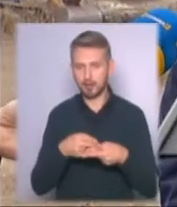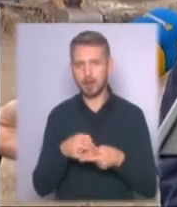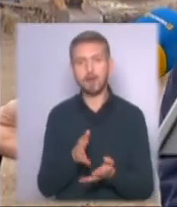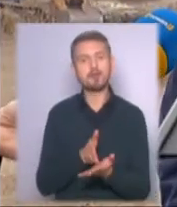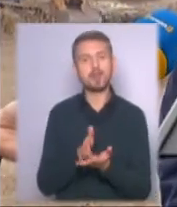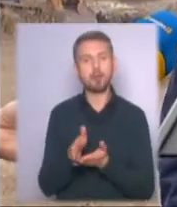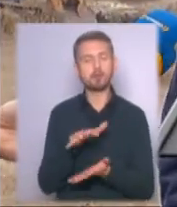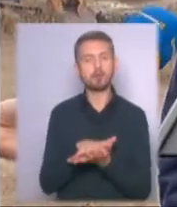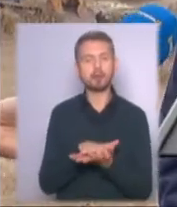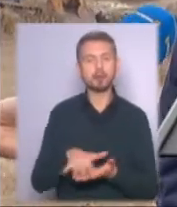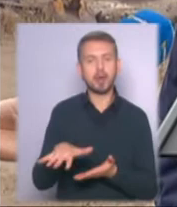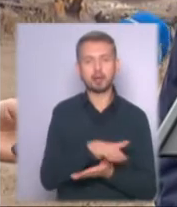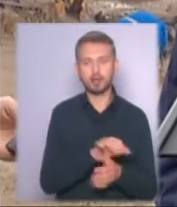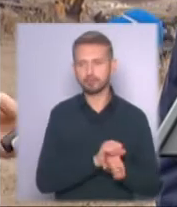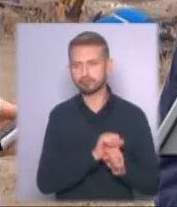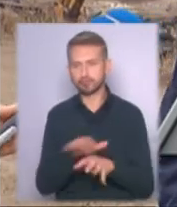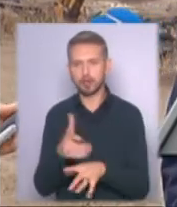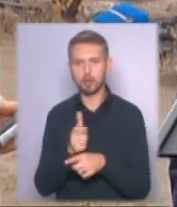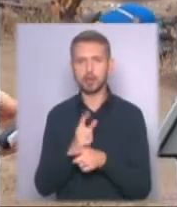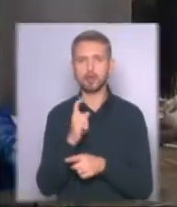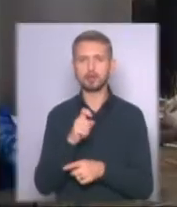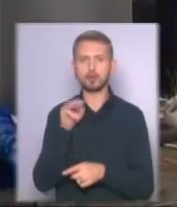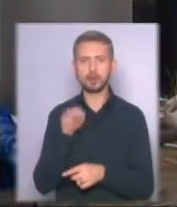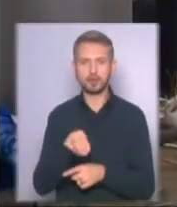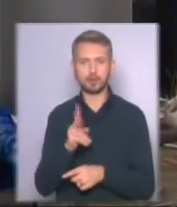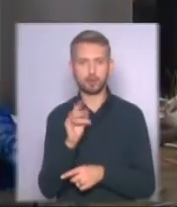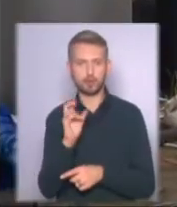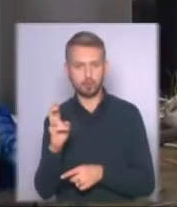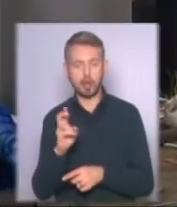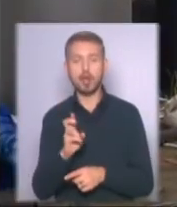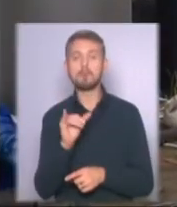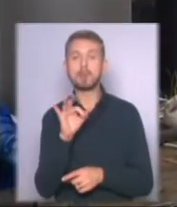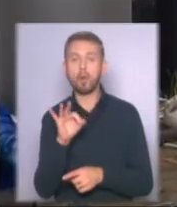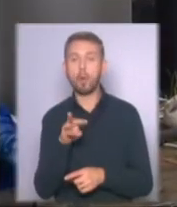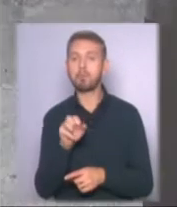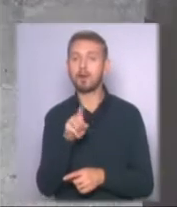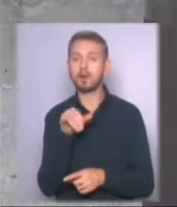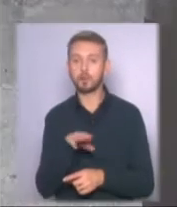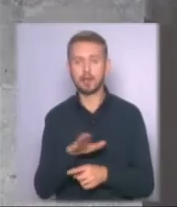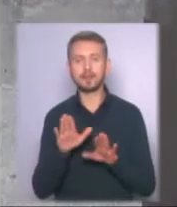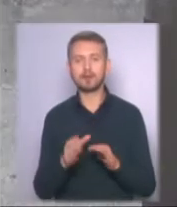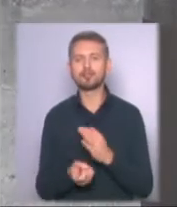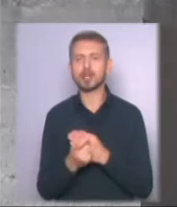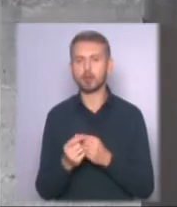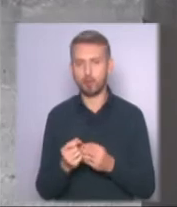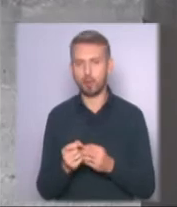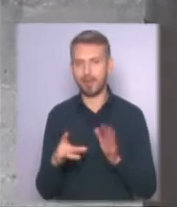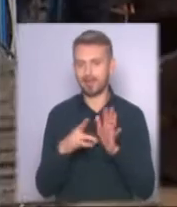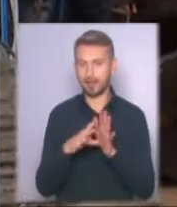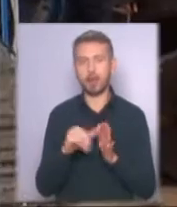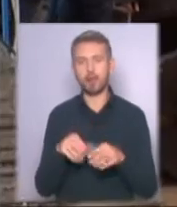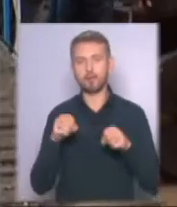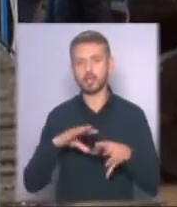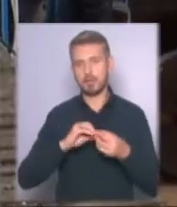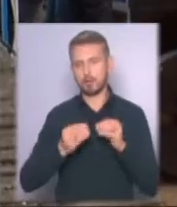мулових майданчиків перекачується понад 100 тисяч кубічних метрів. Утім, біомазут – це не тільки нове джерело енергії, а й вирішення проблем екології. Тож проект,